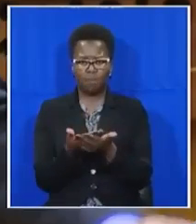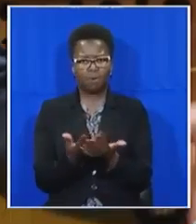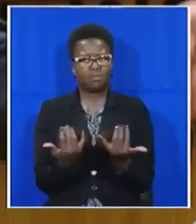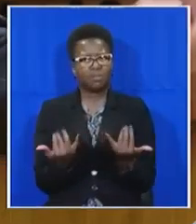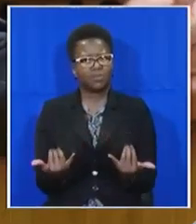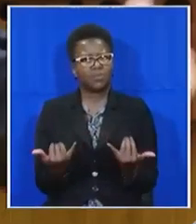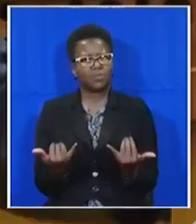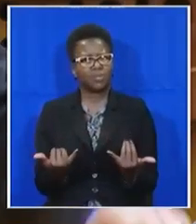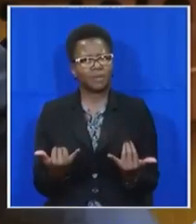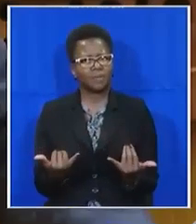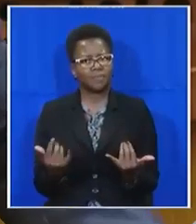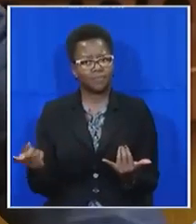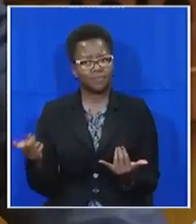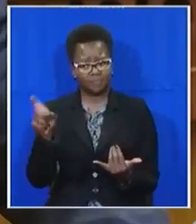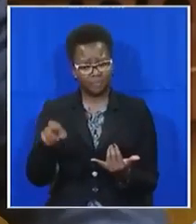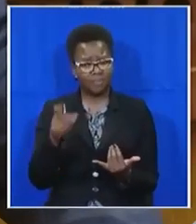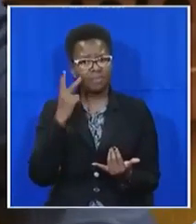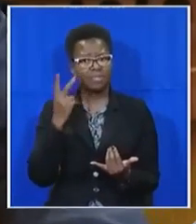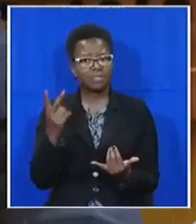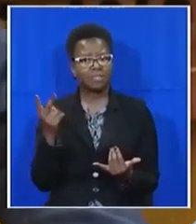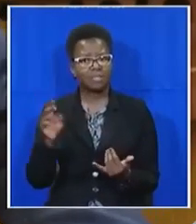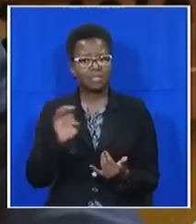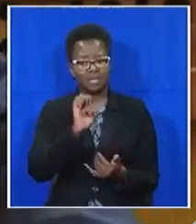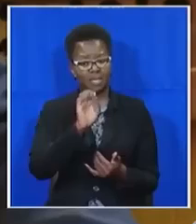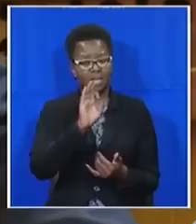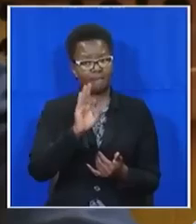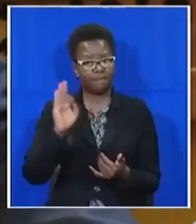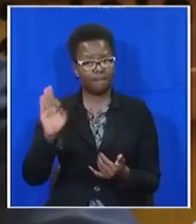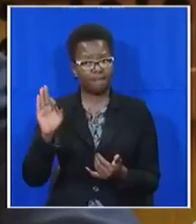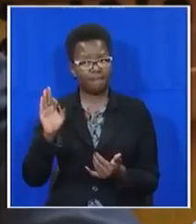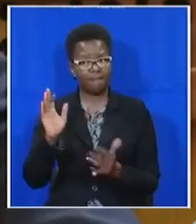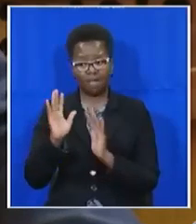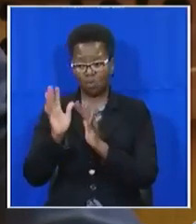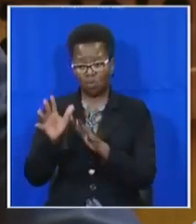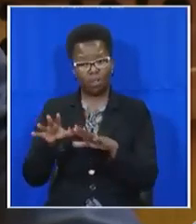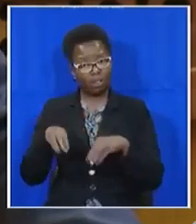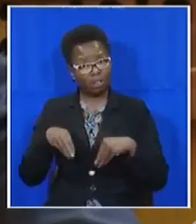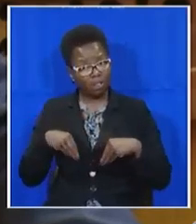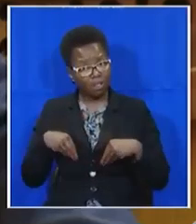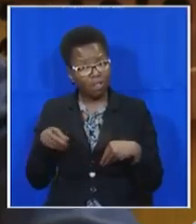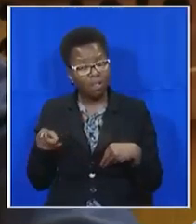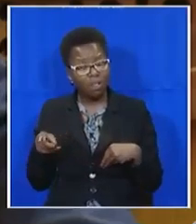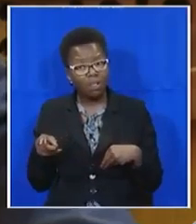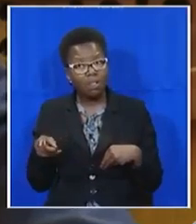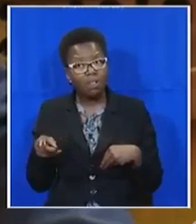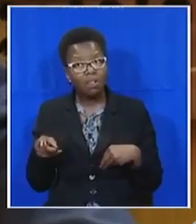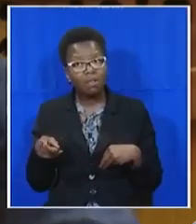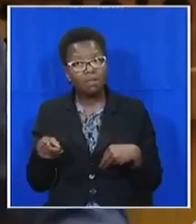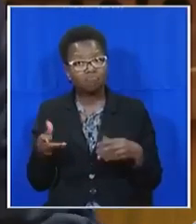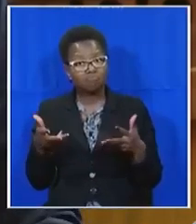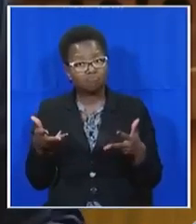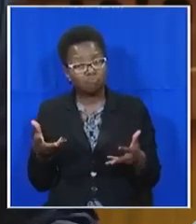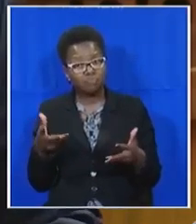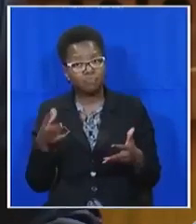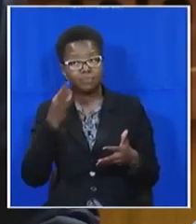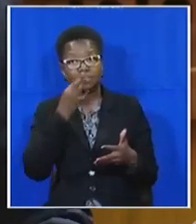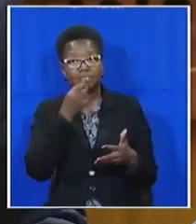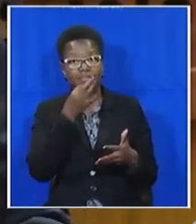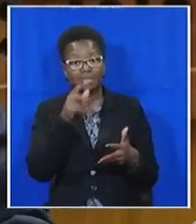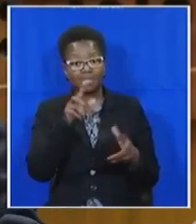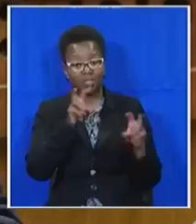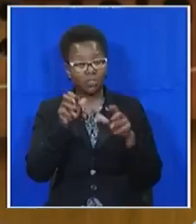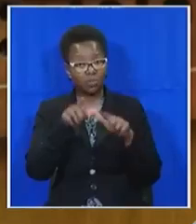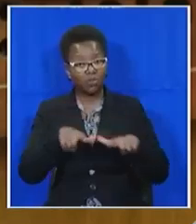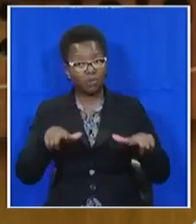u nou die EFF kan uitmanoeuvre in terme van retoriek. U is reg as